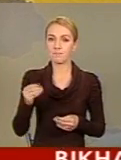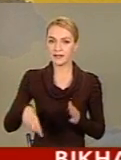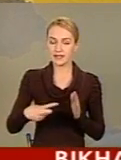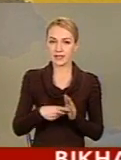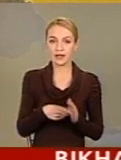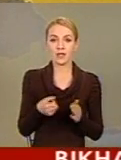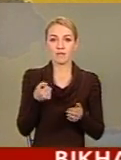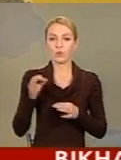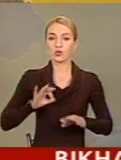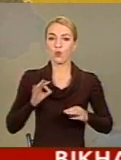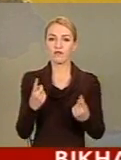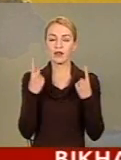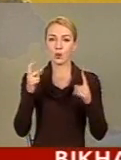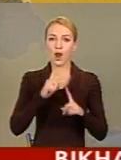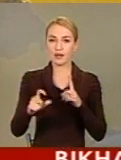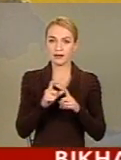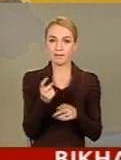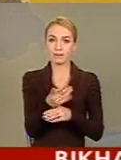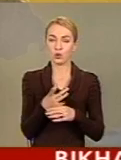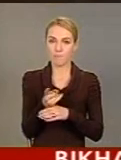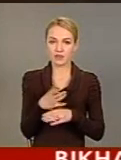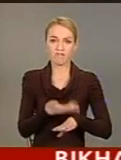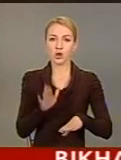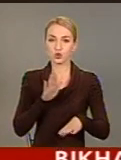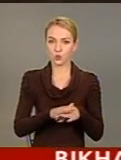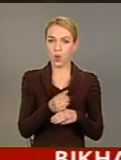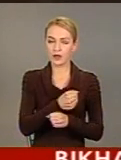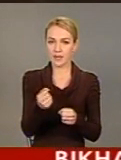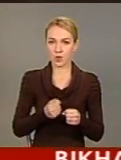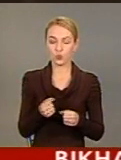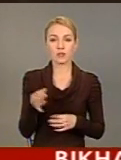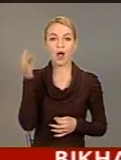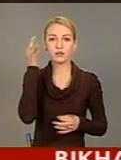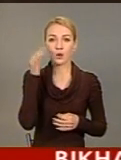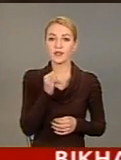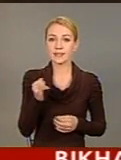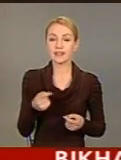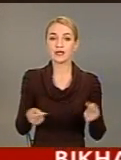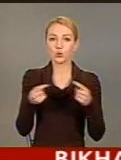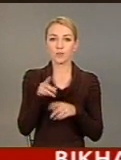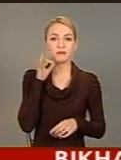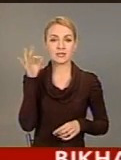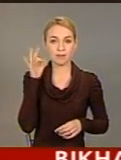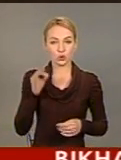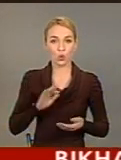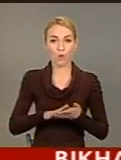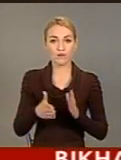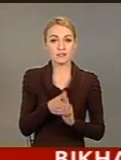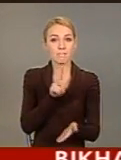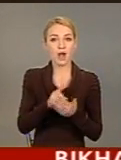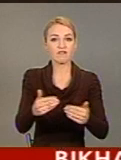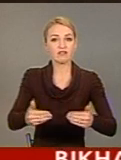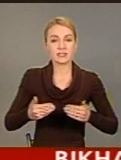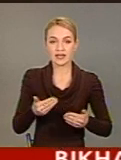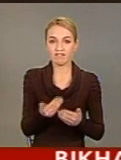використовують великокаліберні міномети та важку артилерію нагадаю її згідно з мінськими домовленостями мали б відвестити